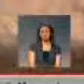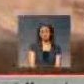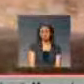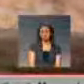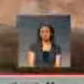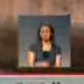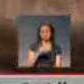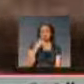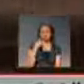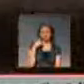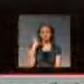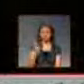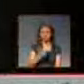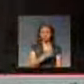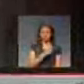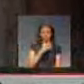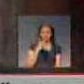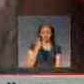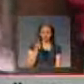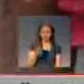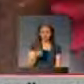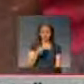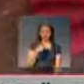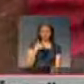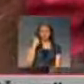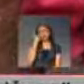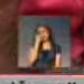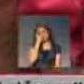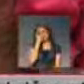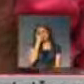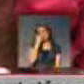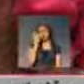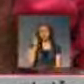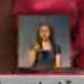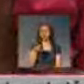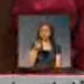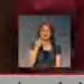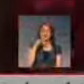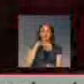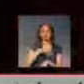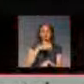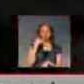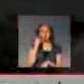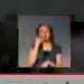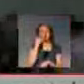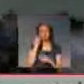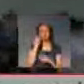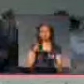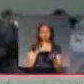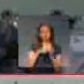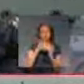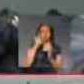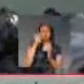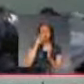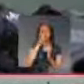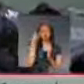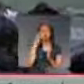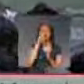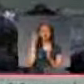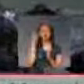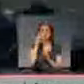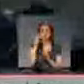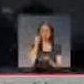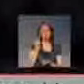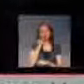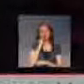زي ما انت شايفه بيتنا نزل اهو، وانا رد عيانة جوا، والله رد عيانة يا بنتي، لي 3 اشهر رد ما طلعت الا